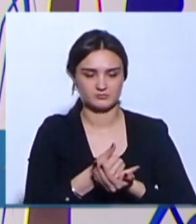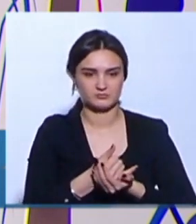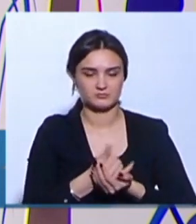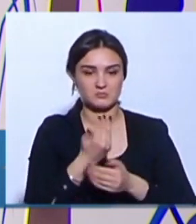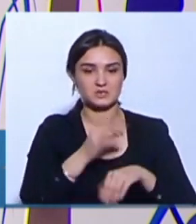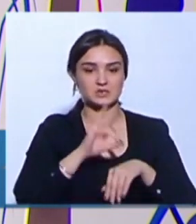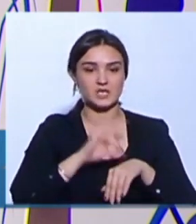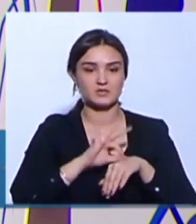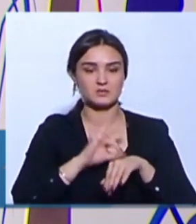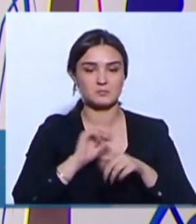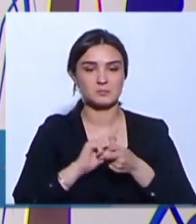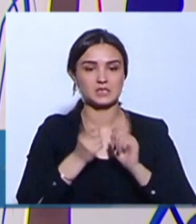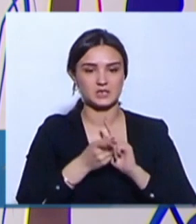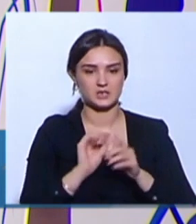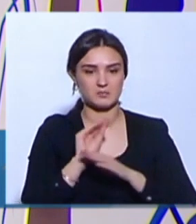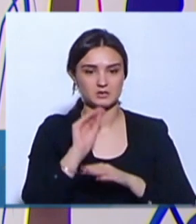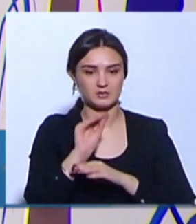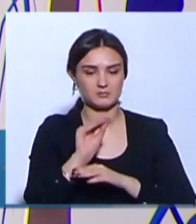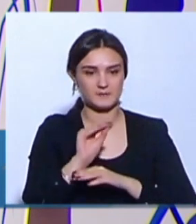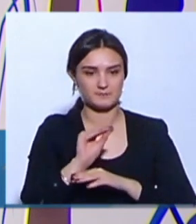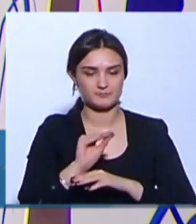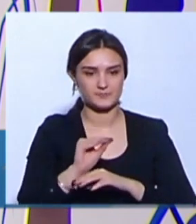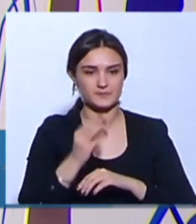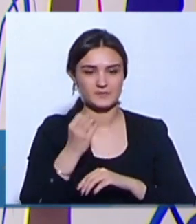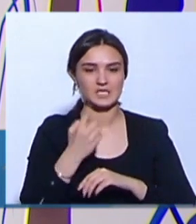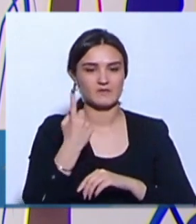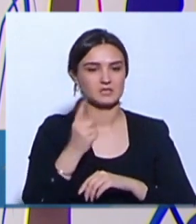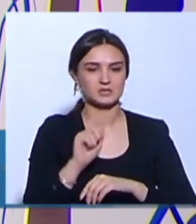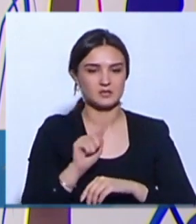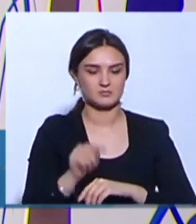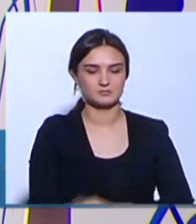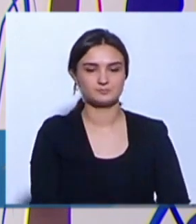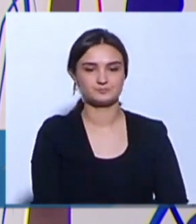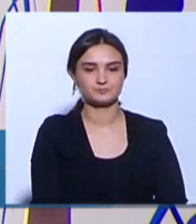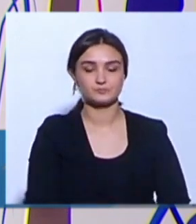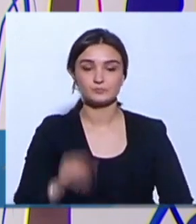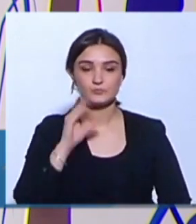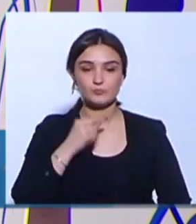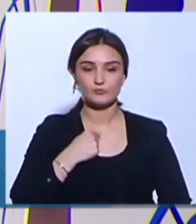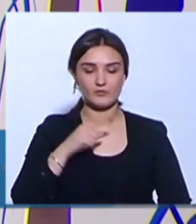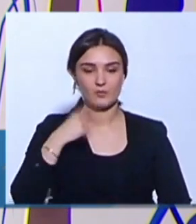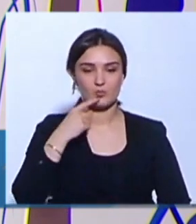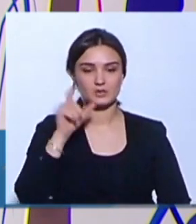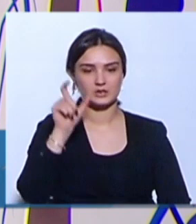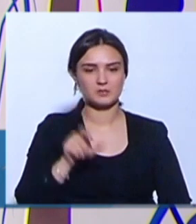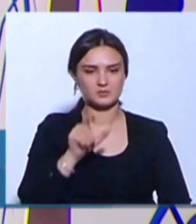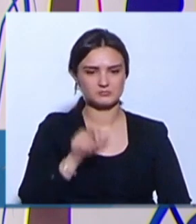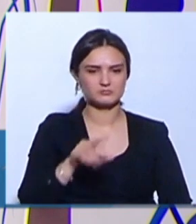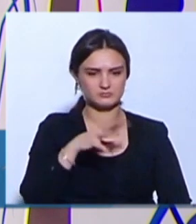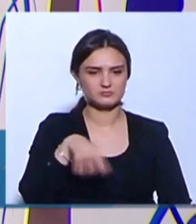მათი დაავადების, ინფიცირების რისკს. მაგრამ აქ არის კიდევ ერთი მდგომარეობა. როდესაც ჩვენ ლაპარაკობთ ადამიანებზე,